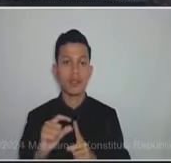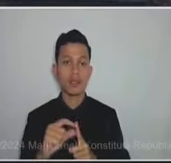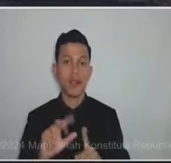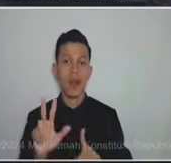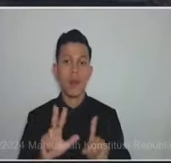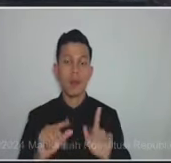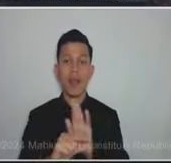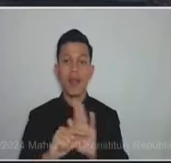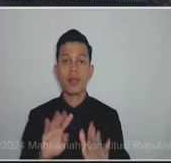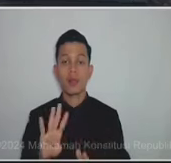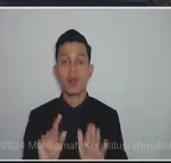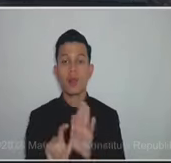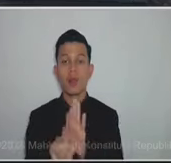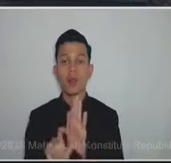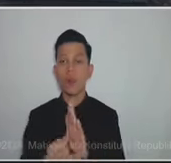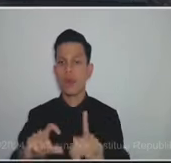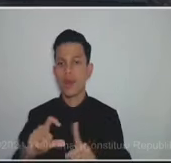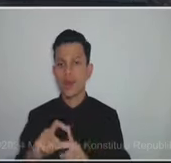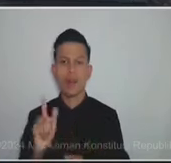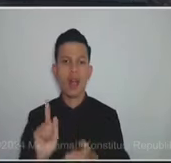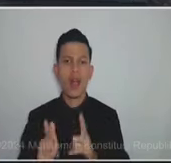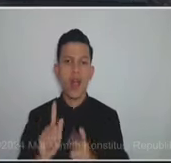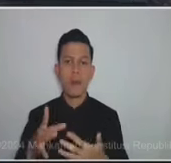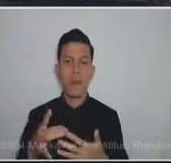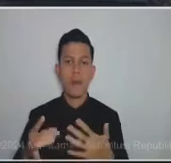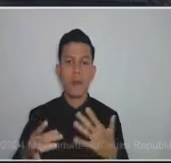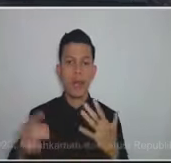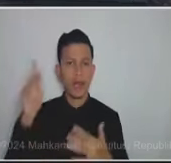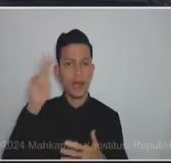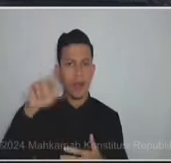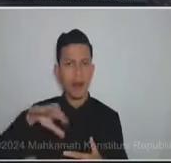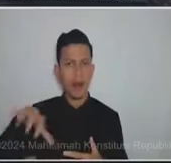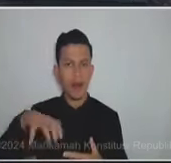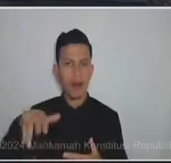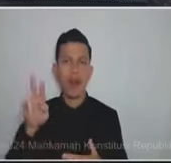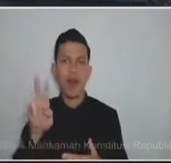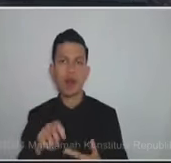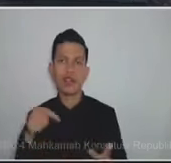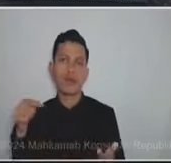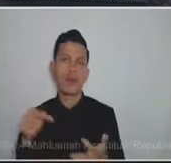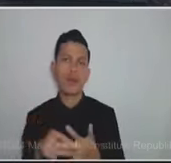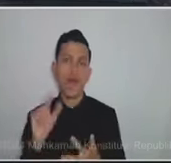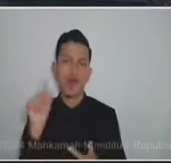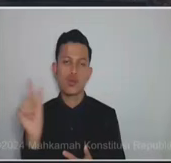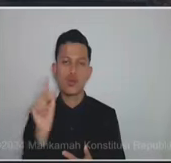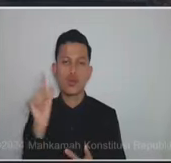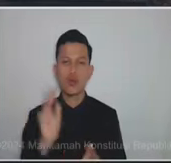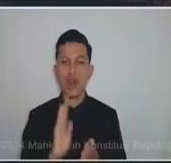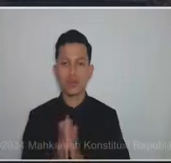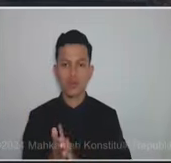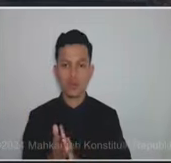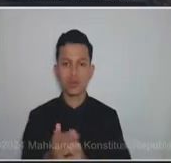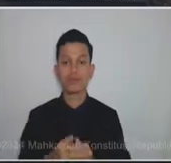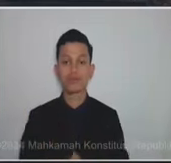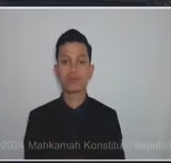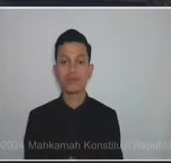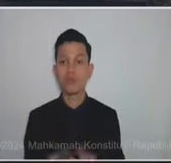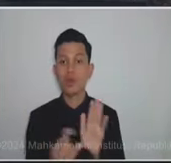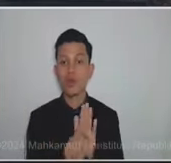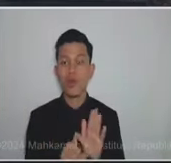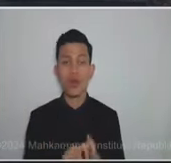menetapkan pemilihan kepala dan wakil kepala dilakukan dengan pemilihan umum secara langsung termasuk dalam kait ditegaskan dalam undang-undang nomor